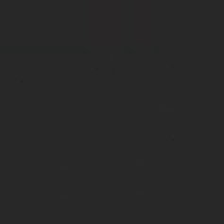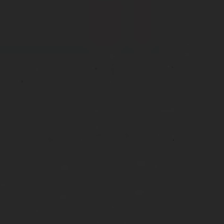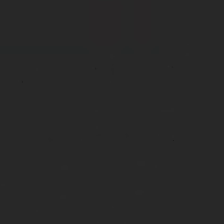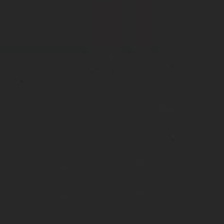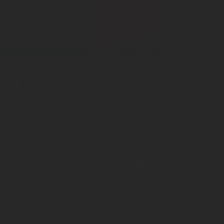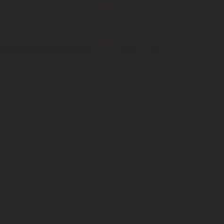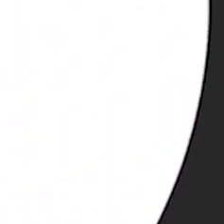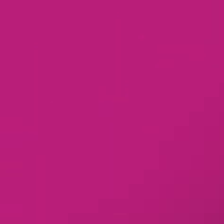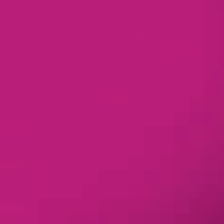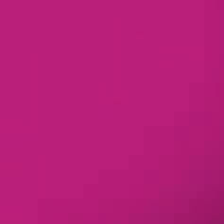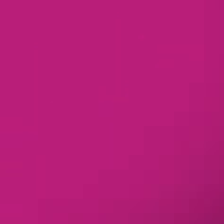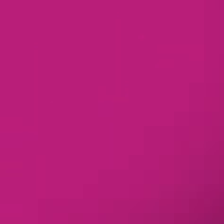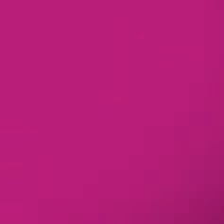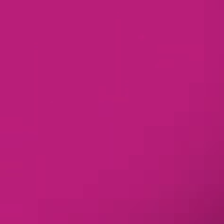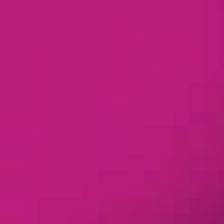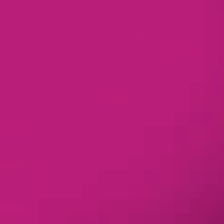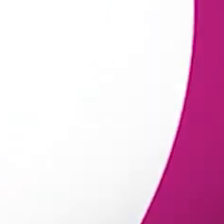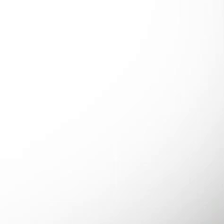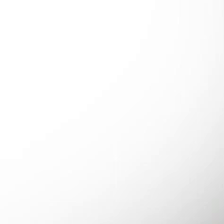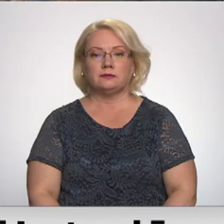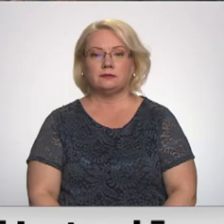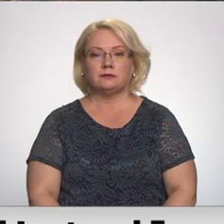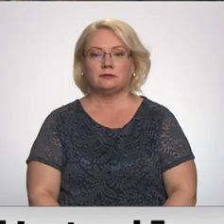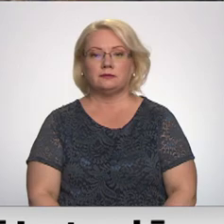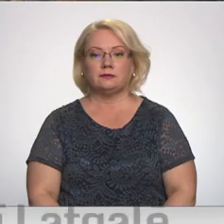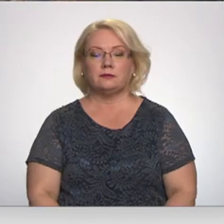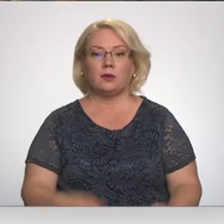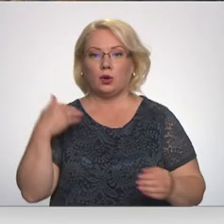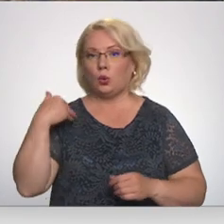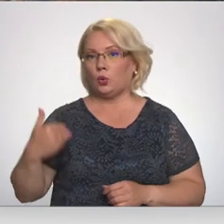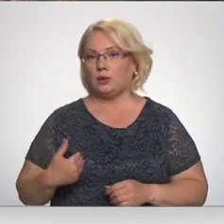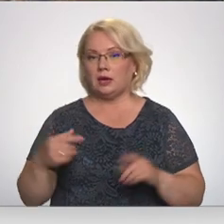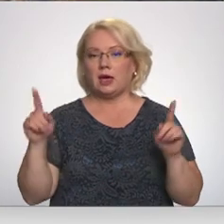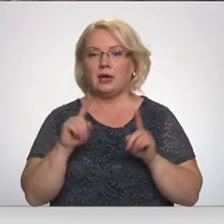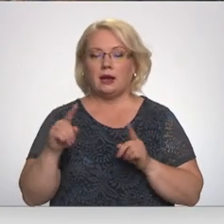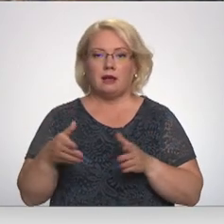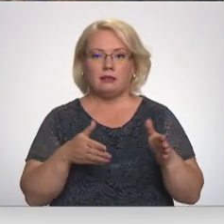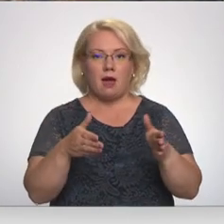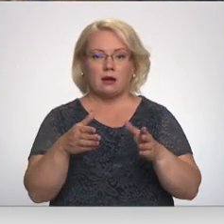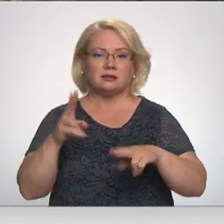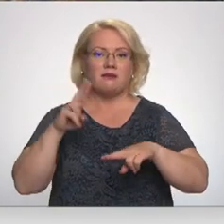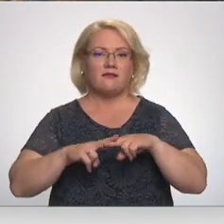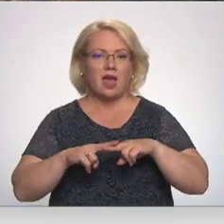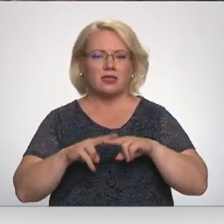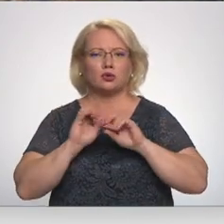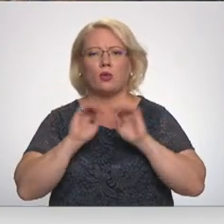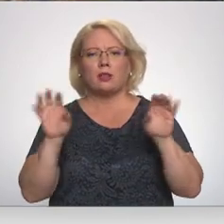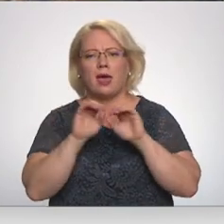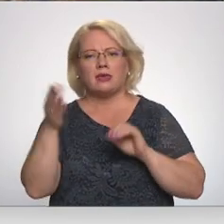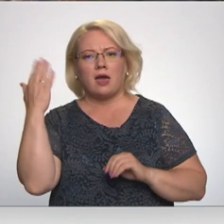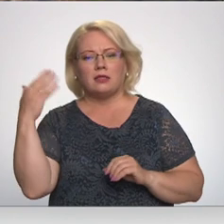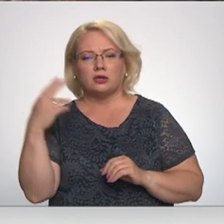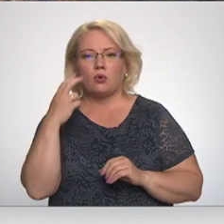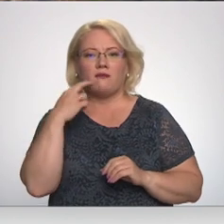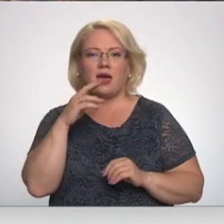Re, viss ēters ir te! Kuldīgā ir takas, vietas un leģendas, kuras vecmāmiņas